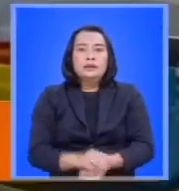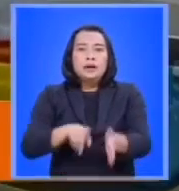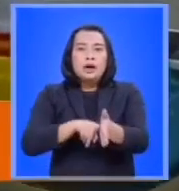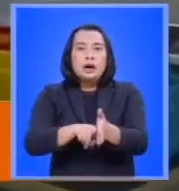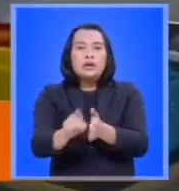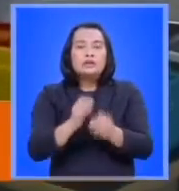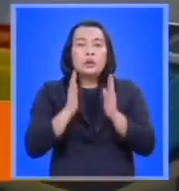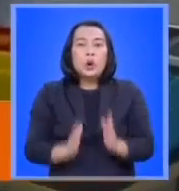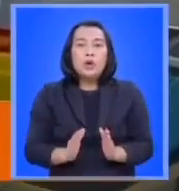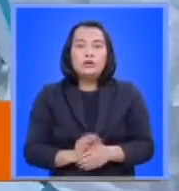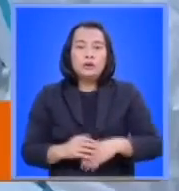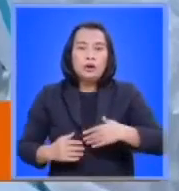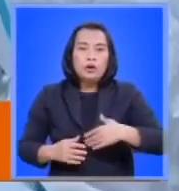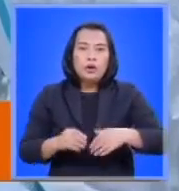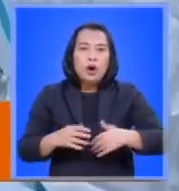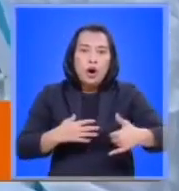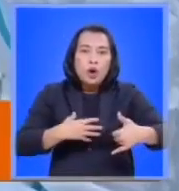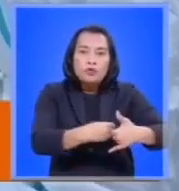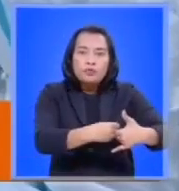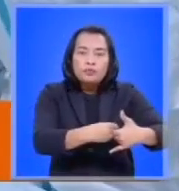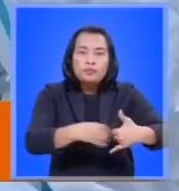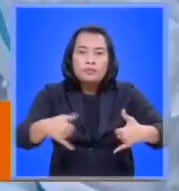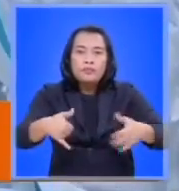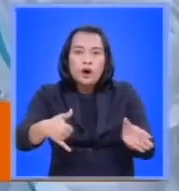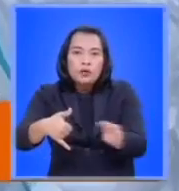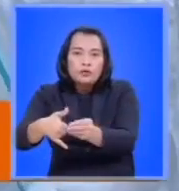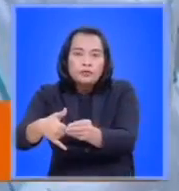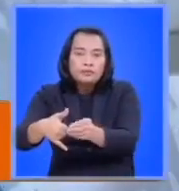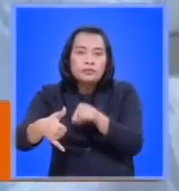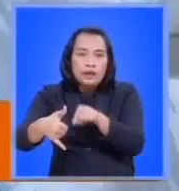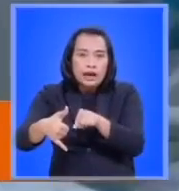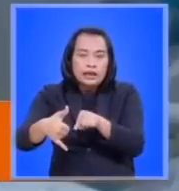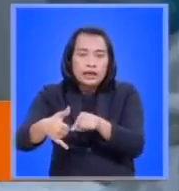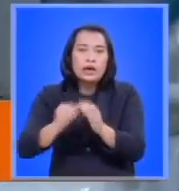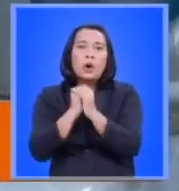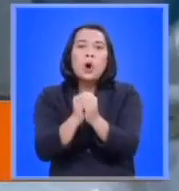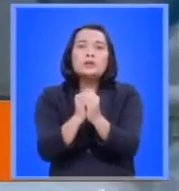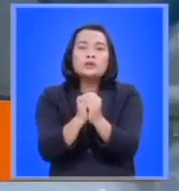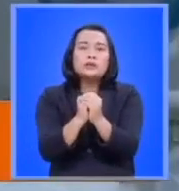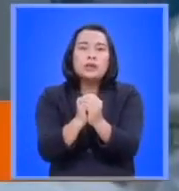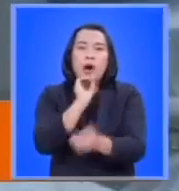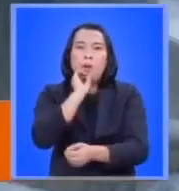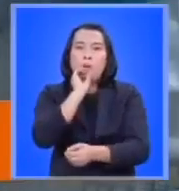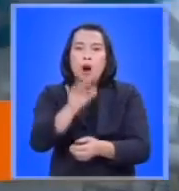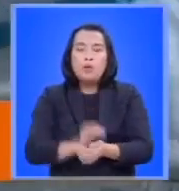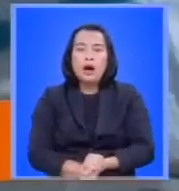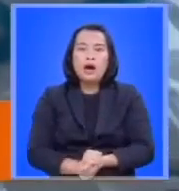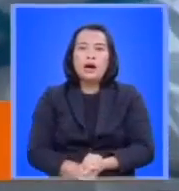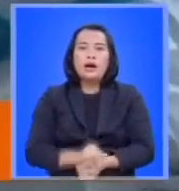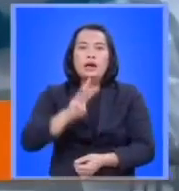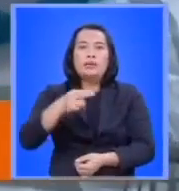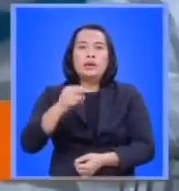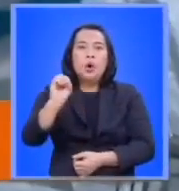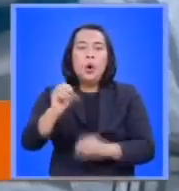อจากคนสู่คนนอกประเทศจีนเรื่องนี้แหละค่ะคุณผู้ชมคะเป็นปัจจัยหลักเลยที่ทำให้องค์การอนามัยโลกต้องจัดประชุมฉุ